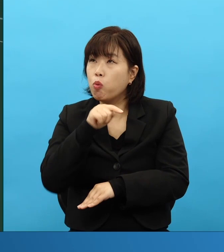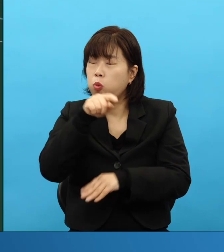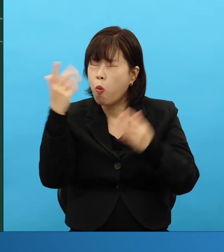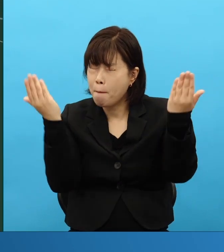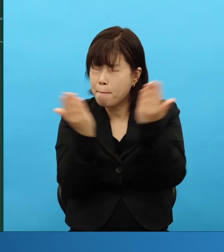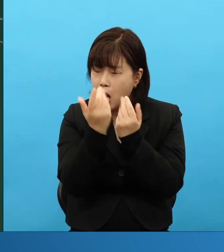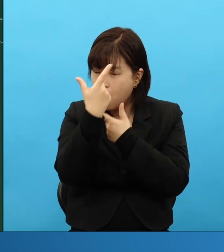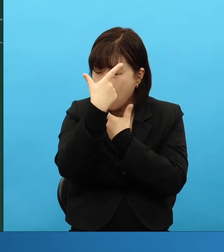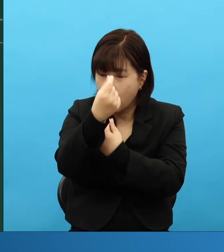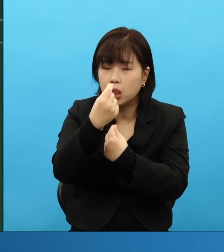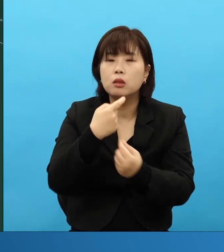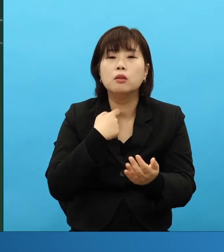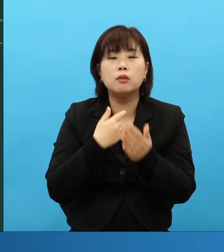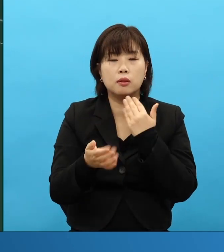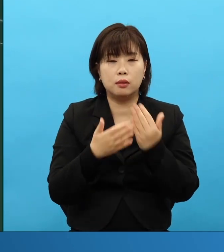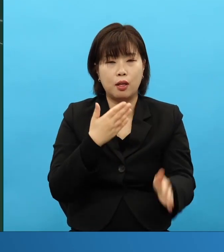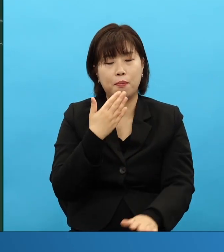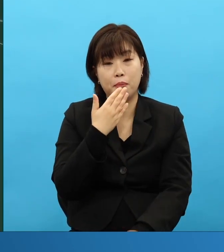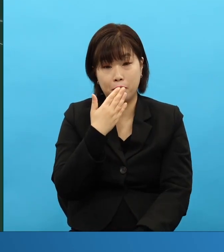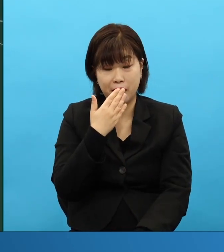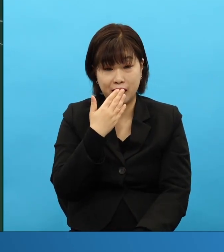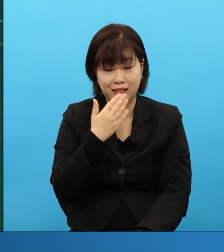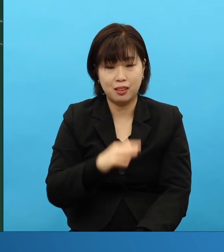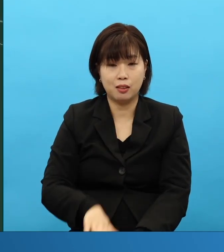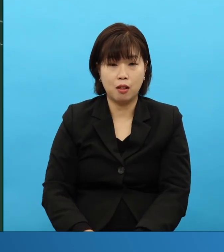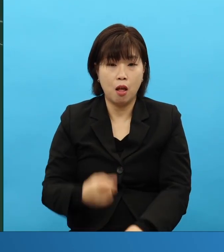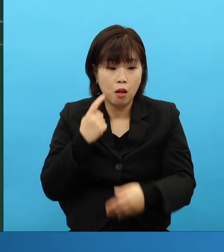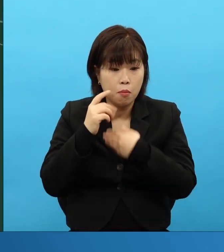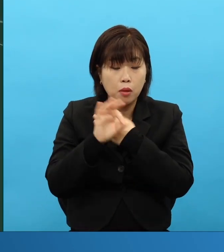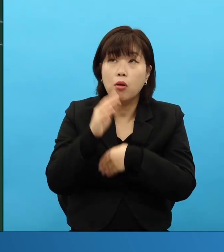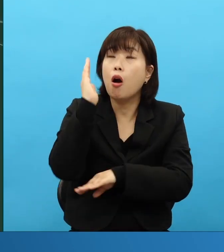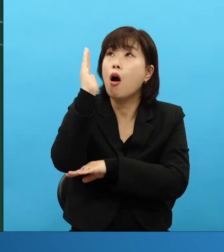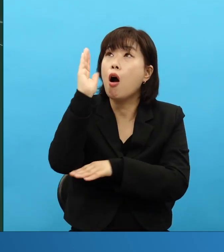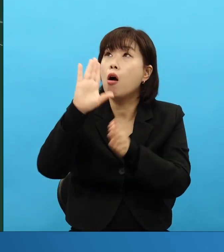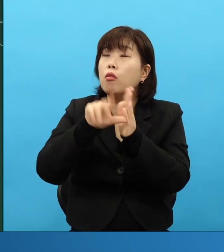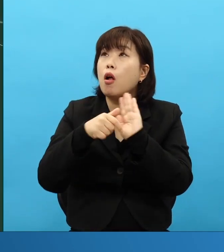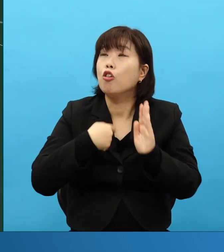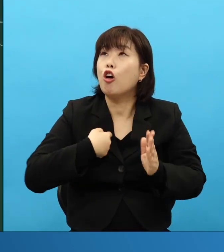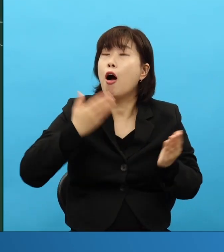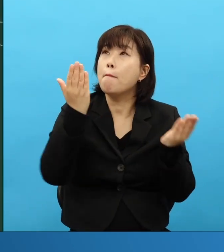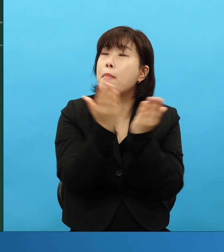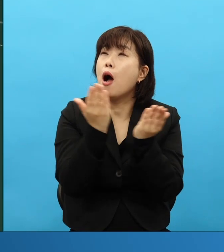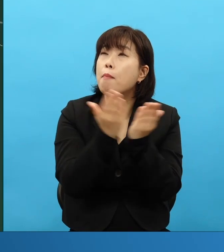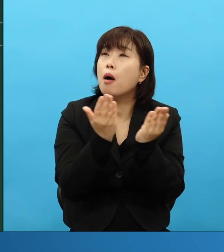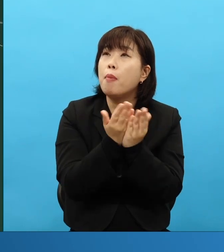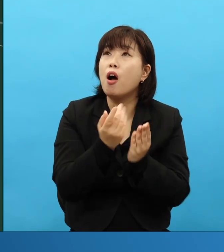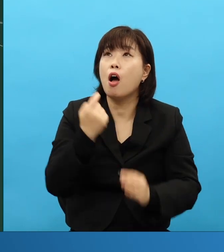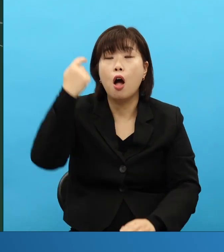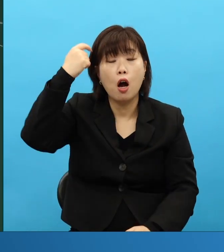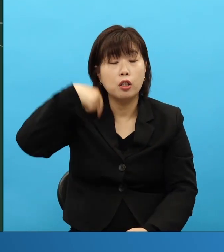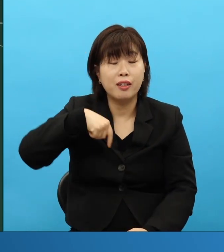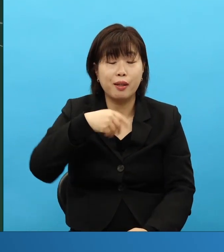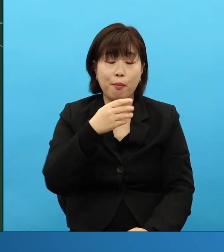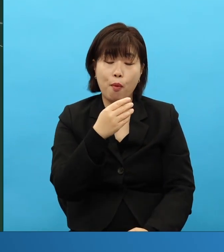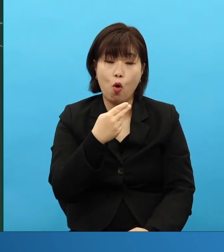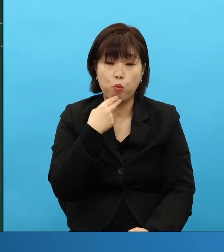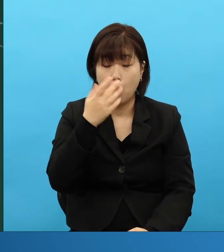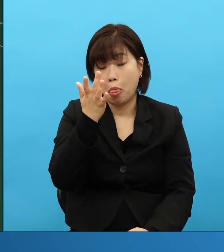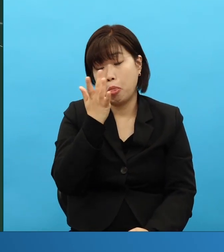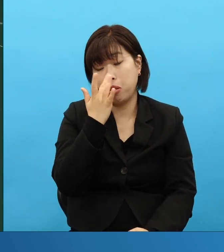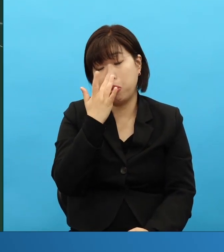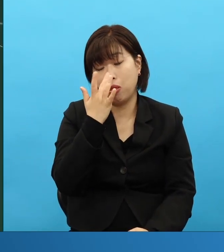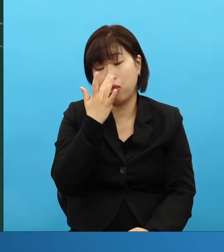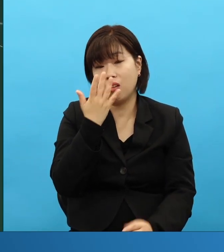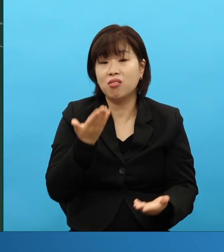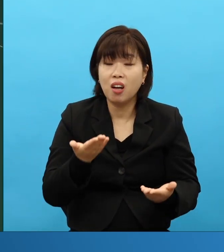wowed by it. 근데 이런 길이 없는 사람 그 신앙생활 하는 게 아니에요. And those who don't know how to do this, that's not living their walk of 그러면 내일 faith. 말로 예배당 갈 겁니까? Then why do you go to the worship on the